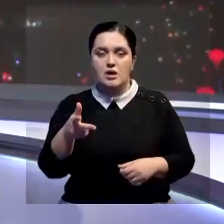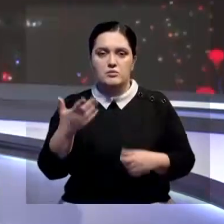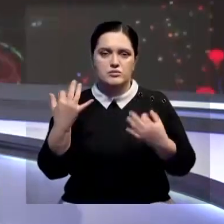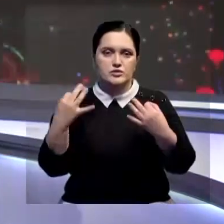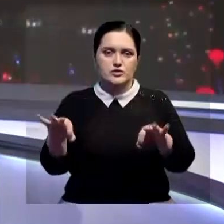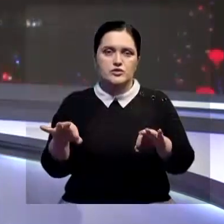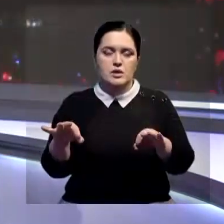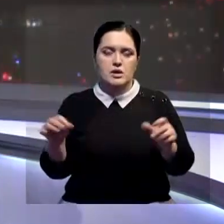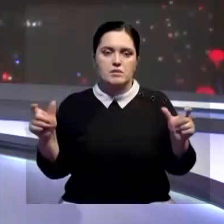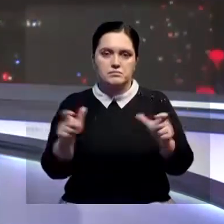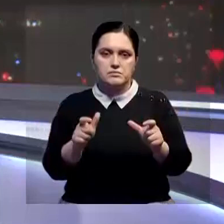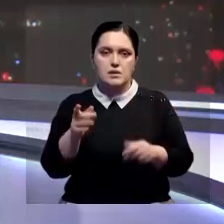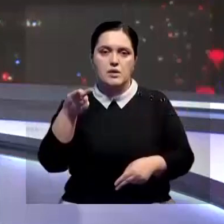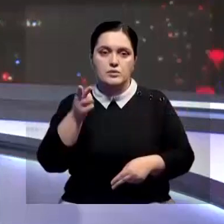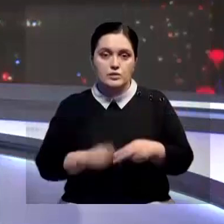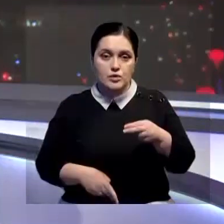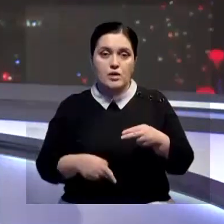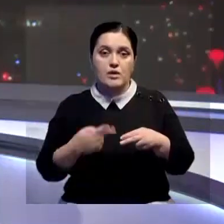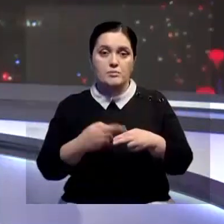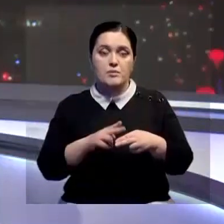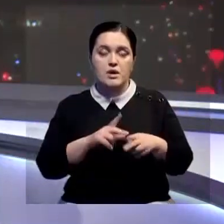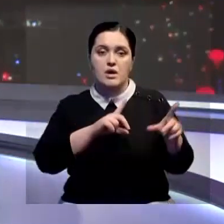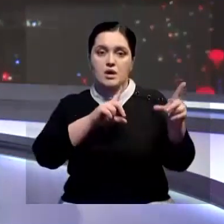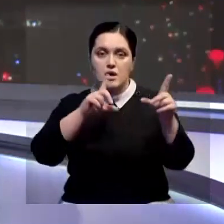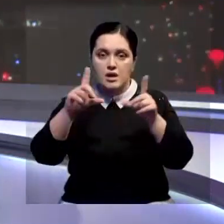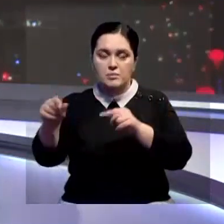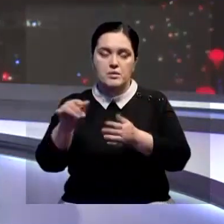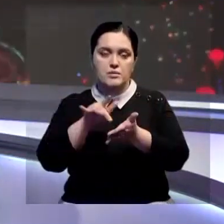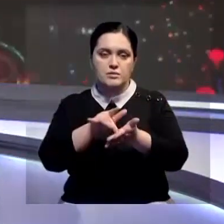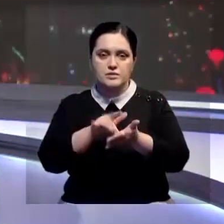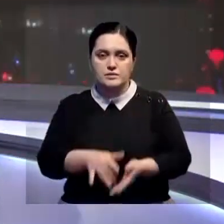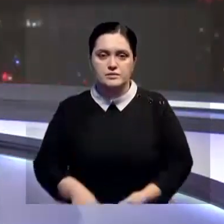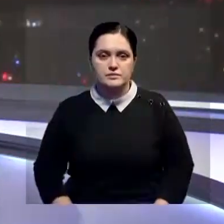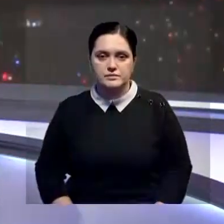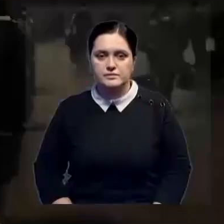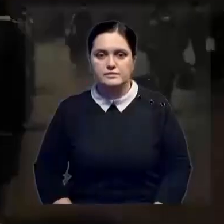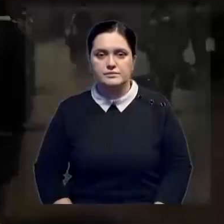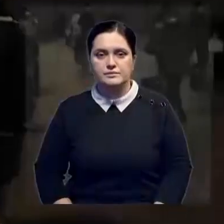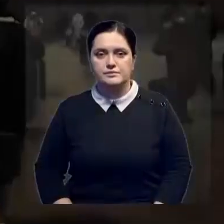сняли строгие карантинные ограничения. Это позволило местным жителям вновь отправиться в путешествие.